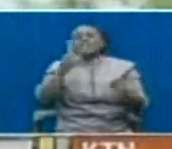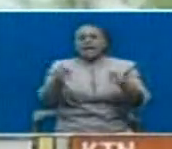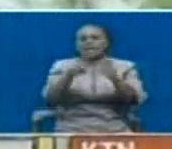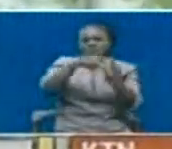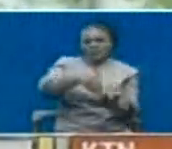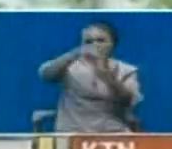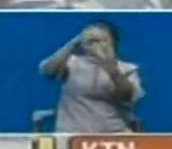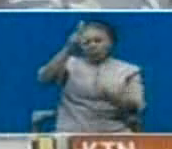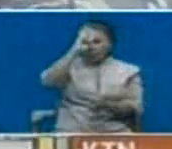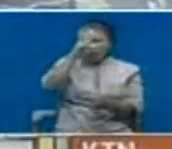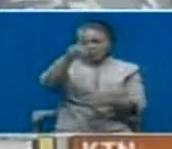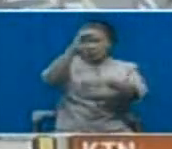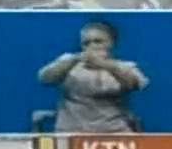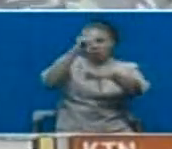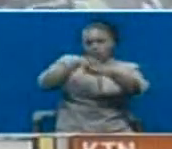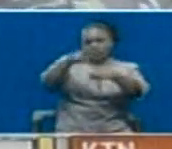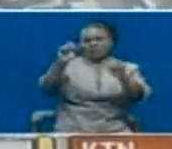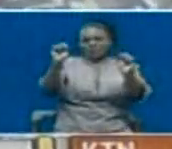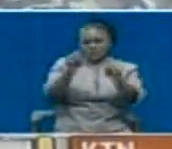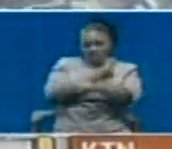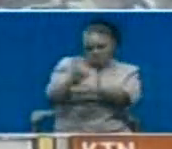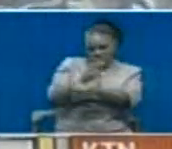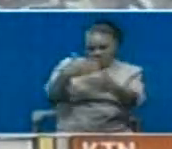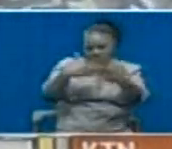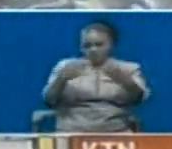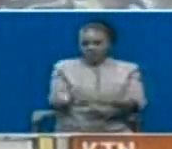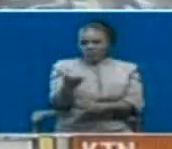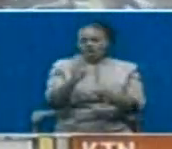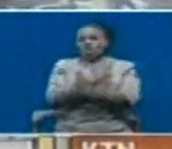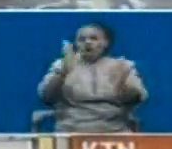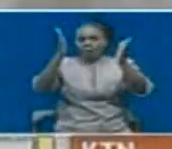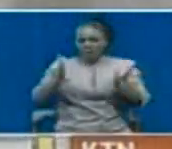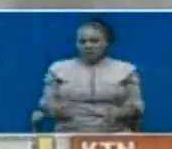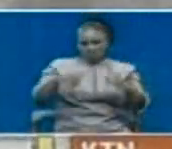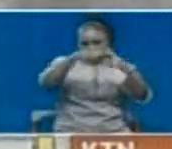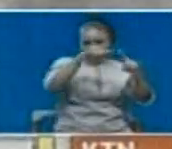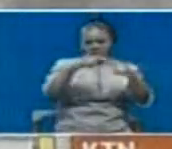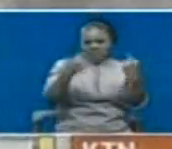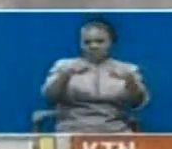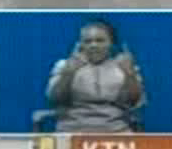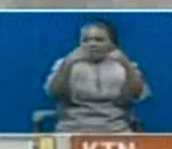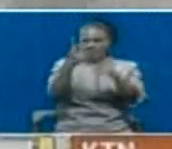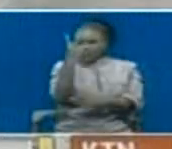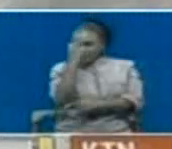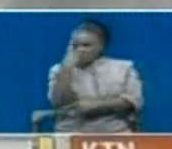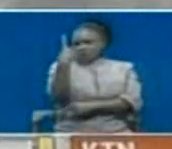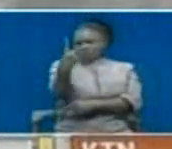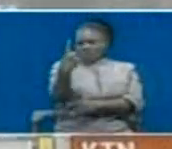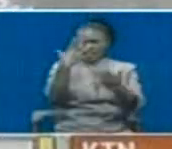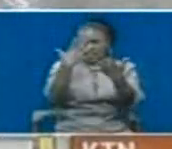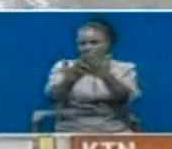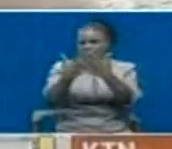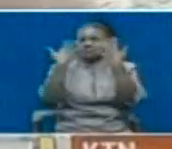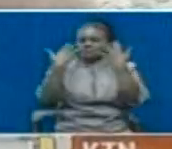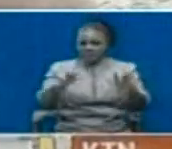polisi kuweza kuitwa ili kuweza kulikagua kabla ya kulitegua. Hakuna yote aliyejeruhiwa na mshukiwa mmoja amekamatwa